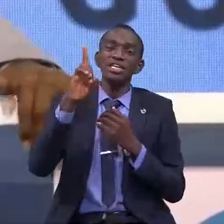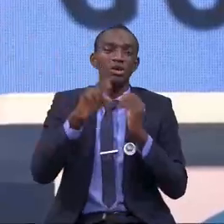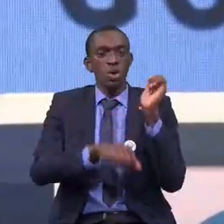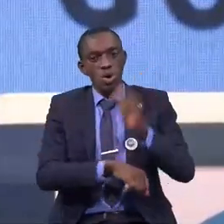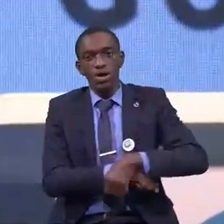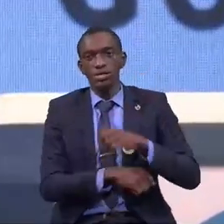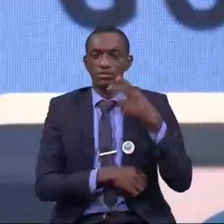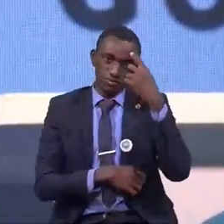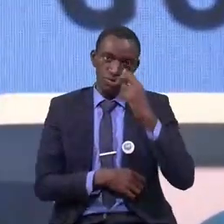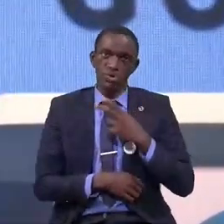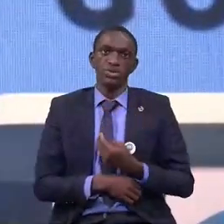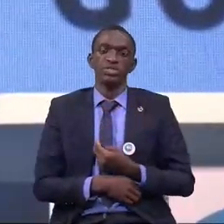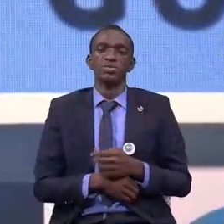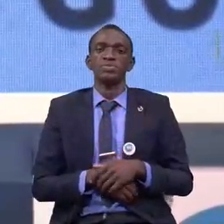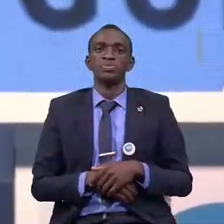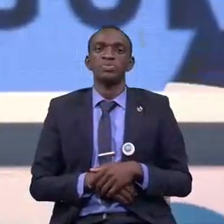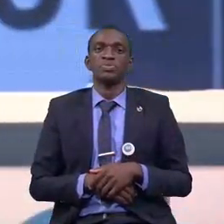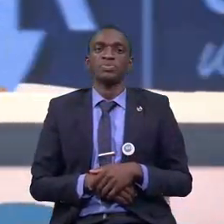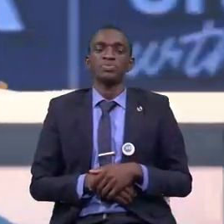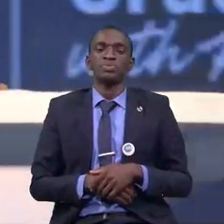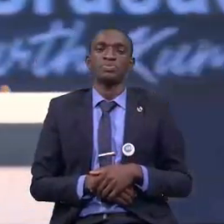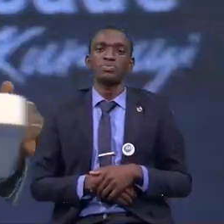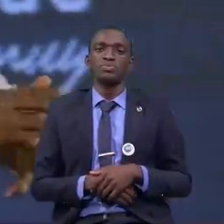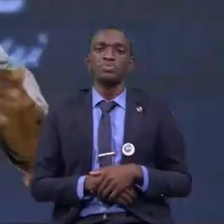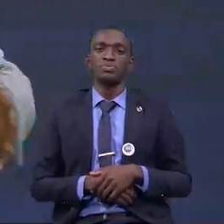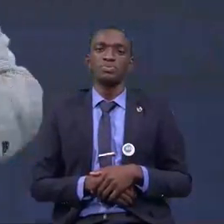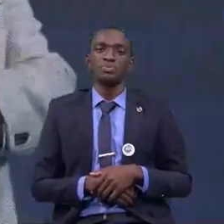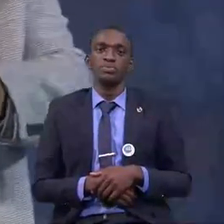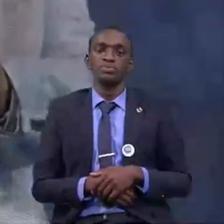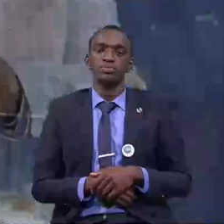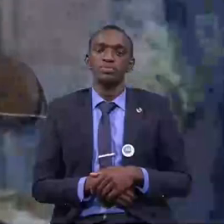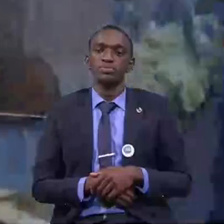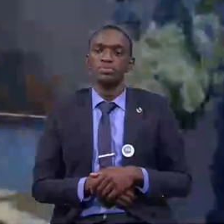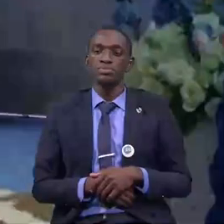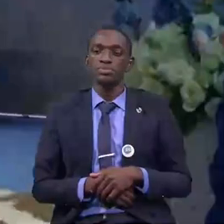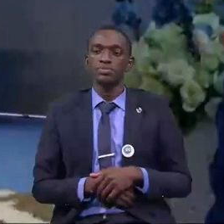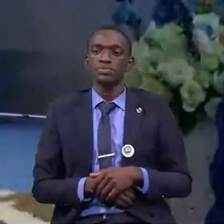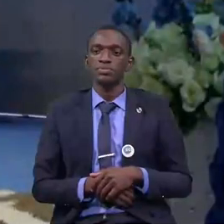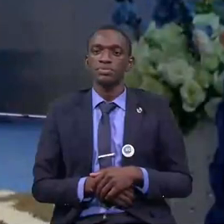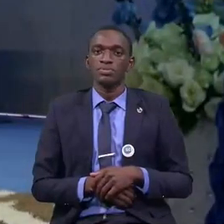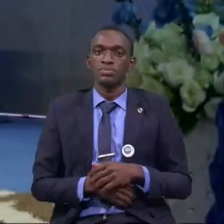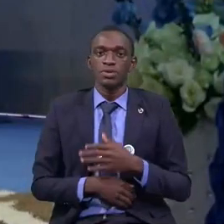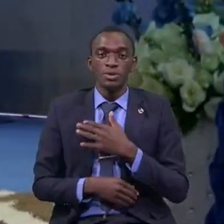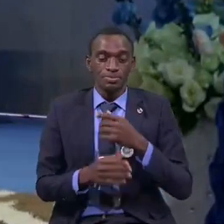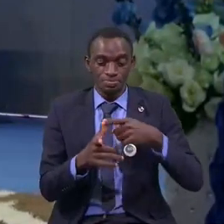Il est toujours notre sauveur, notre bienfaiteur, notre guérisseur et celui qui a tout conquis pour nous.